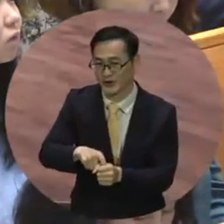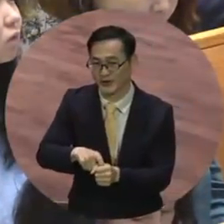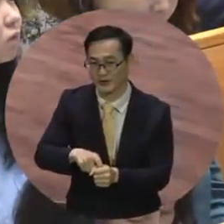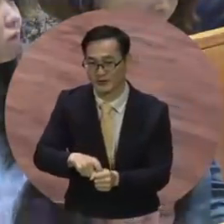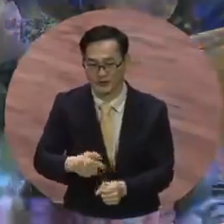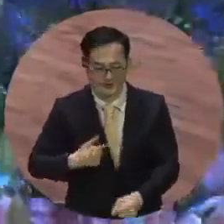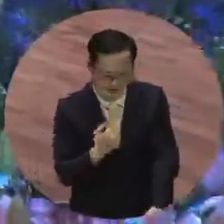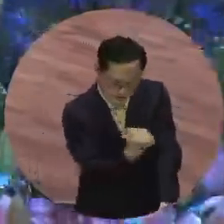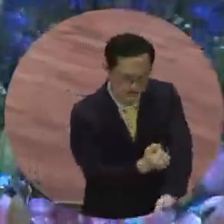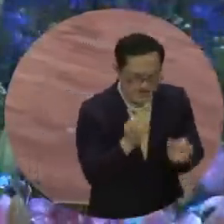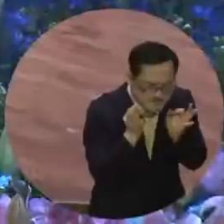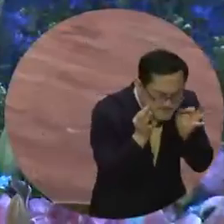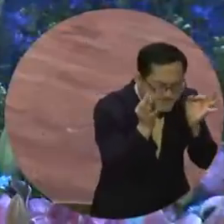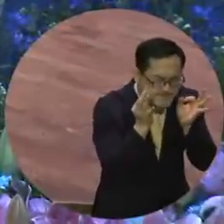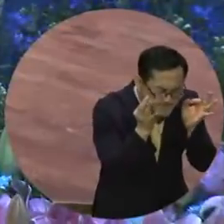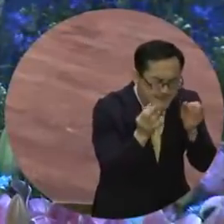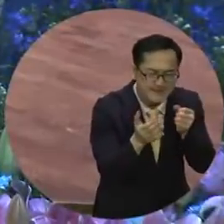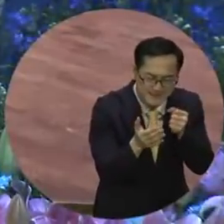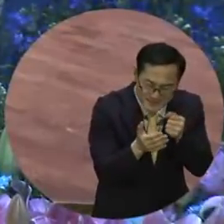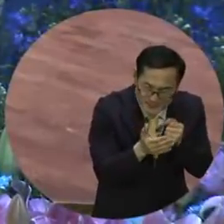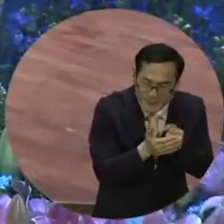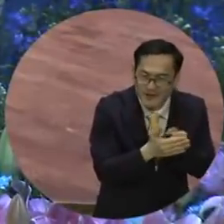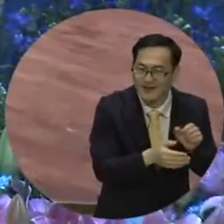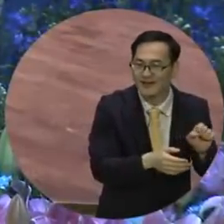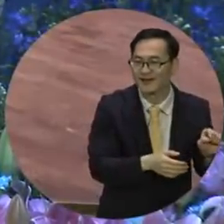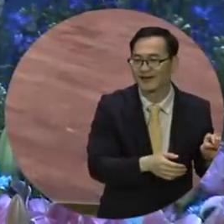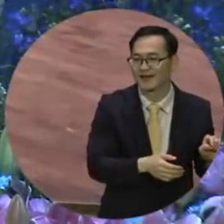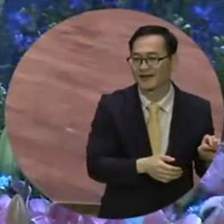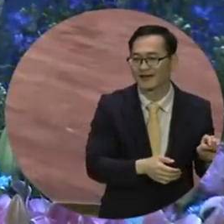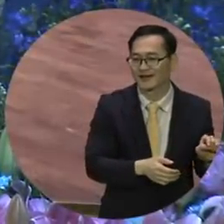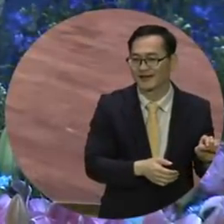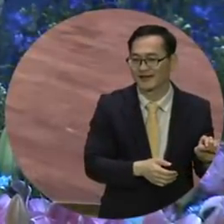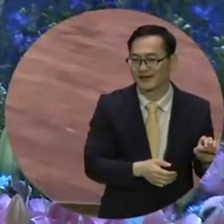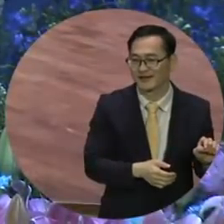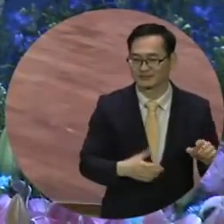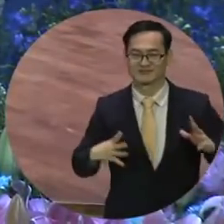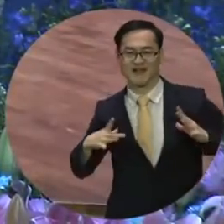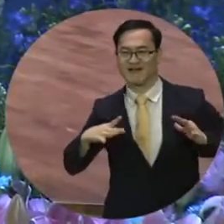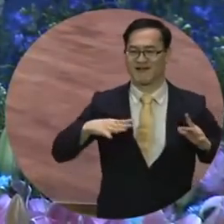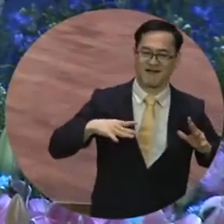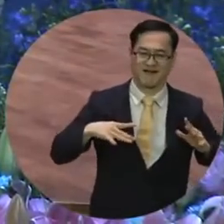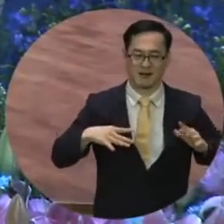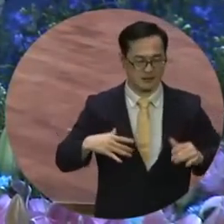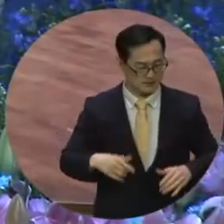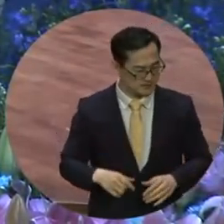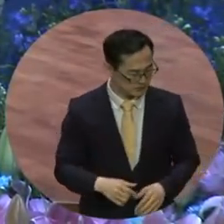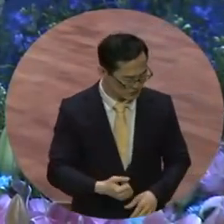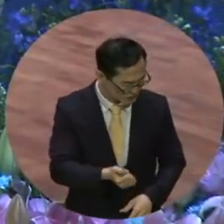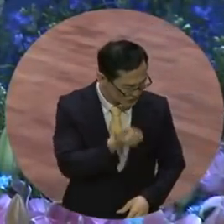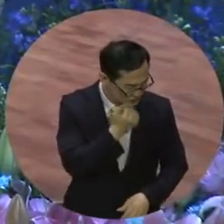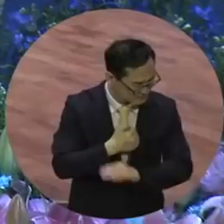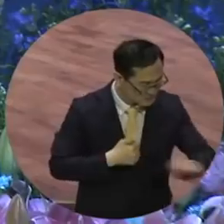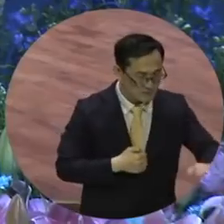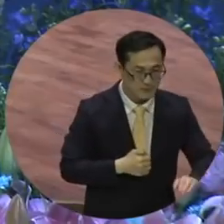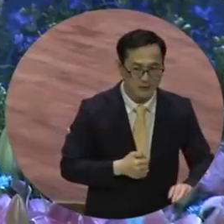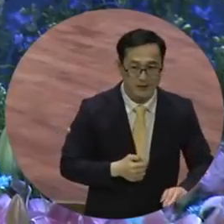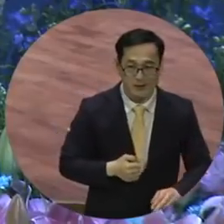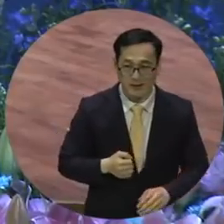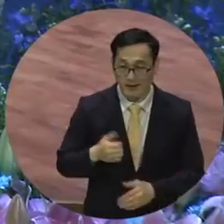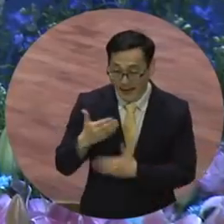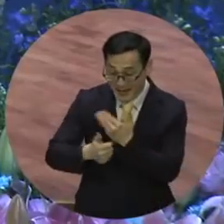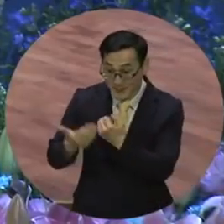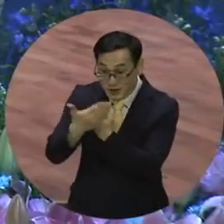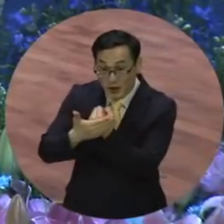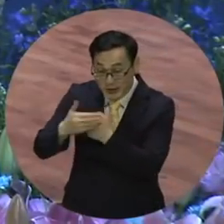열심히 살아서 난 성실하게 살아났고 나 이래서 내가 구원받아 자랑할 텐데 구원은 하나님 주신 선물이기 때문에 아무도